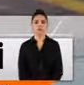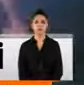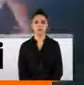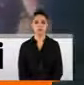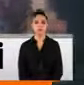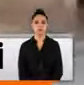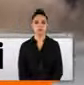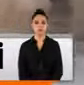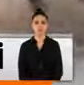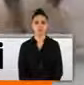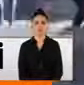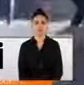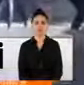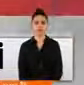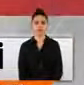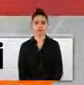dokundu.